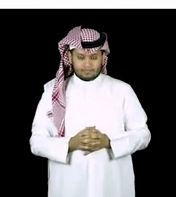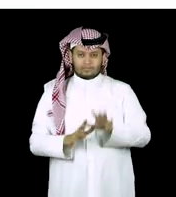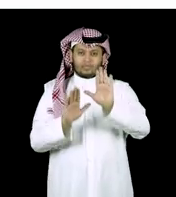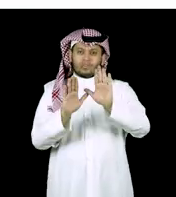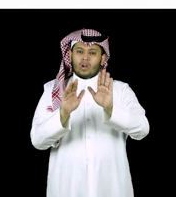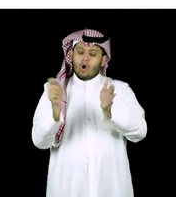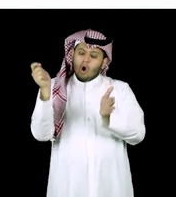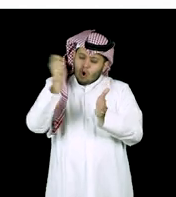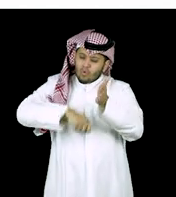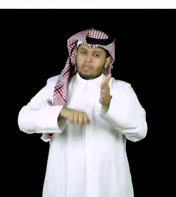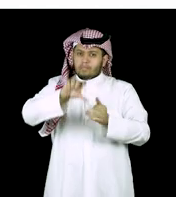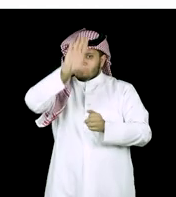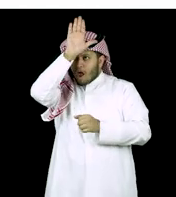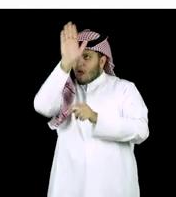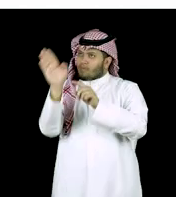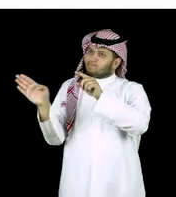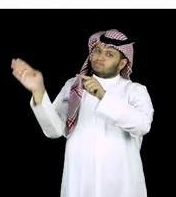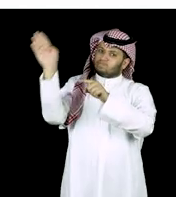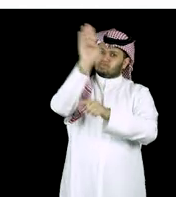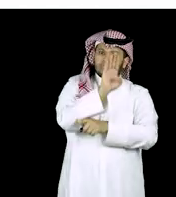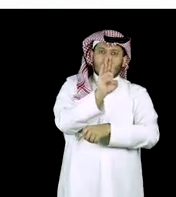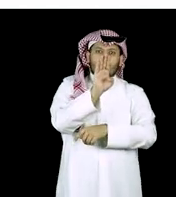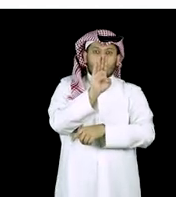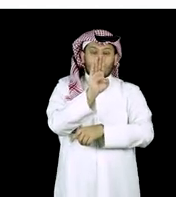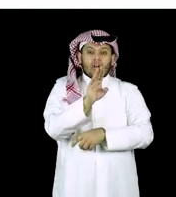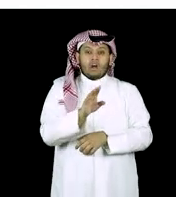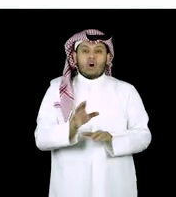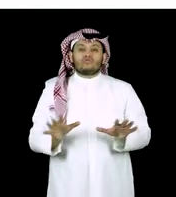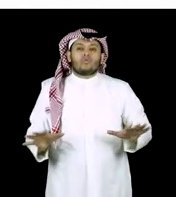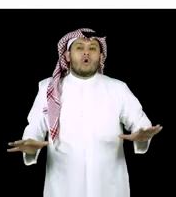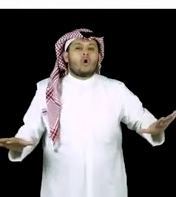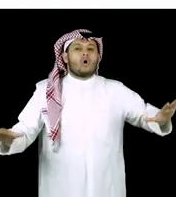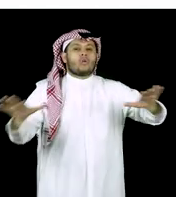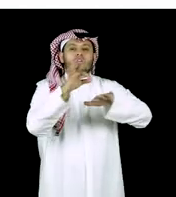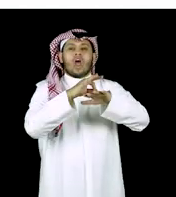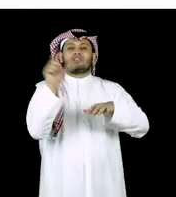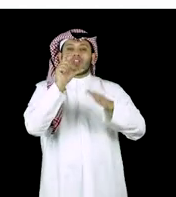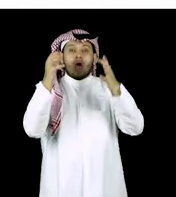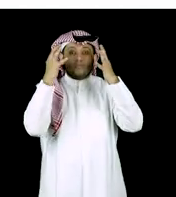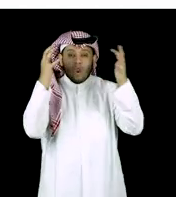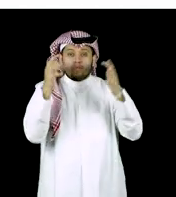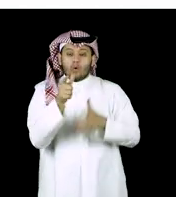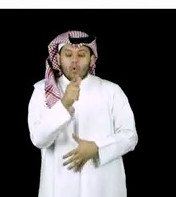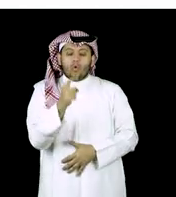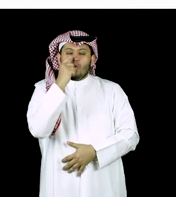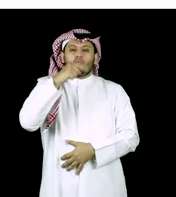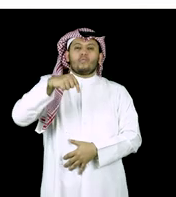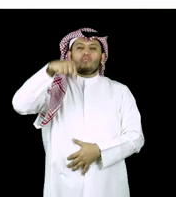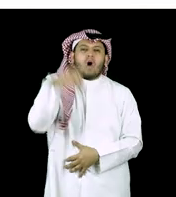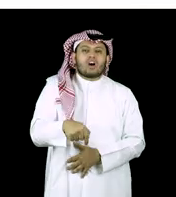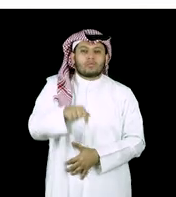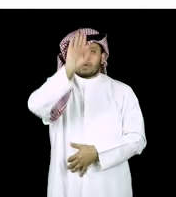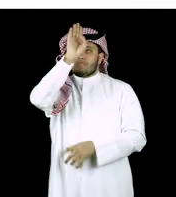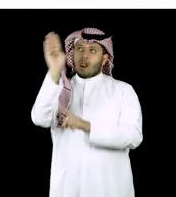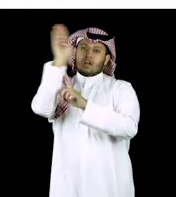حكم تنصيب الخليفة: أجمعت الأمة على وجوب تنصيب